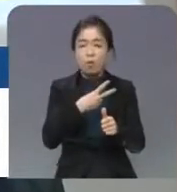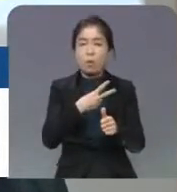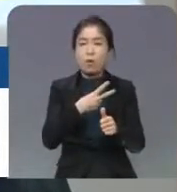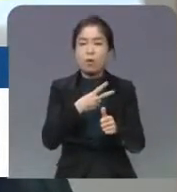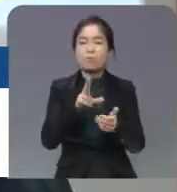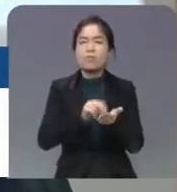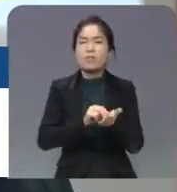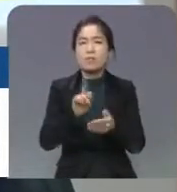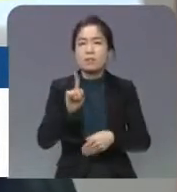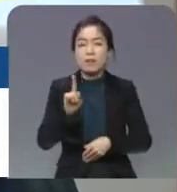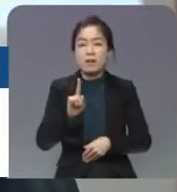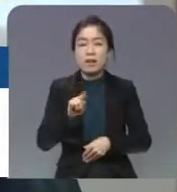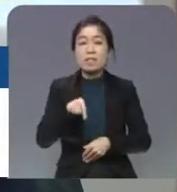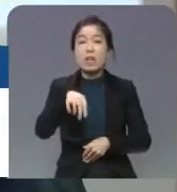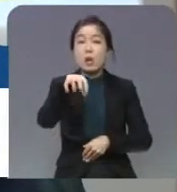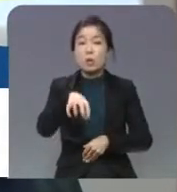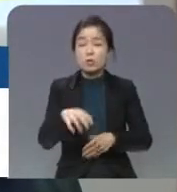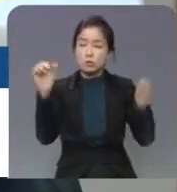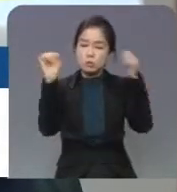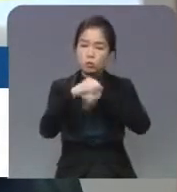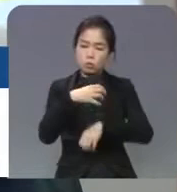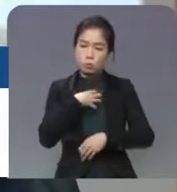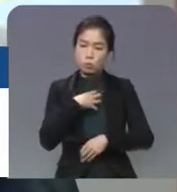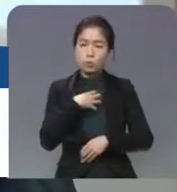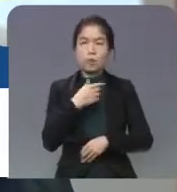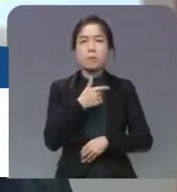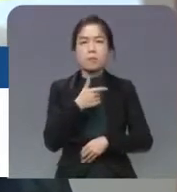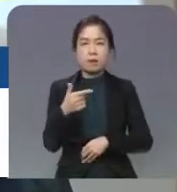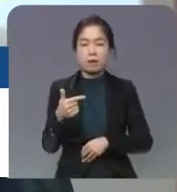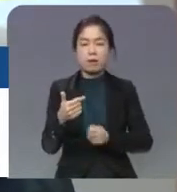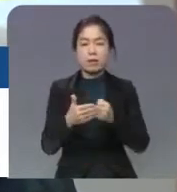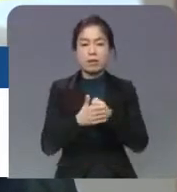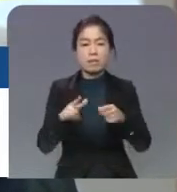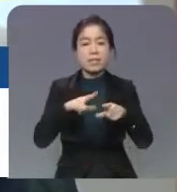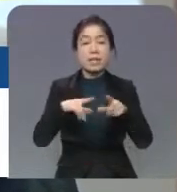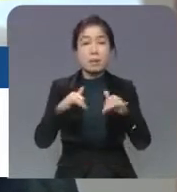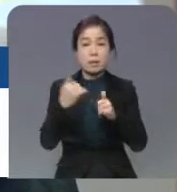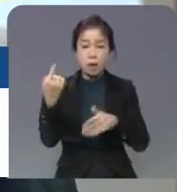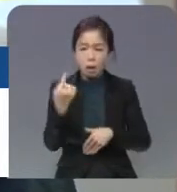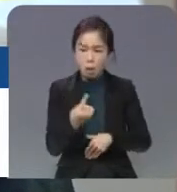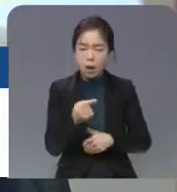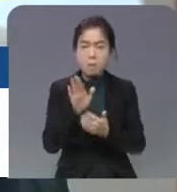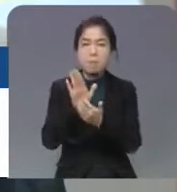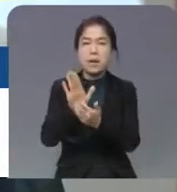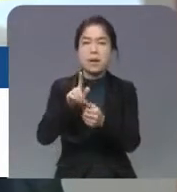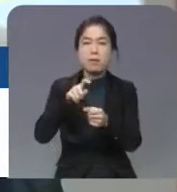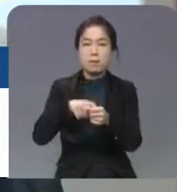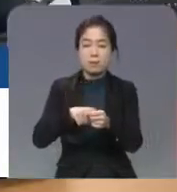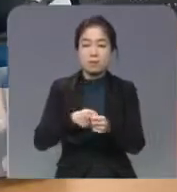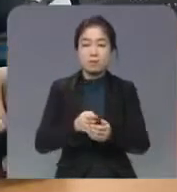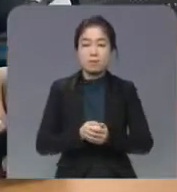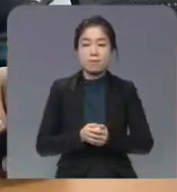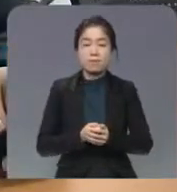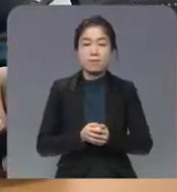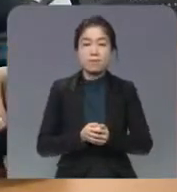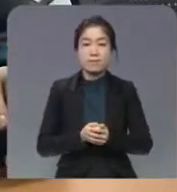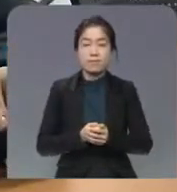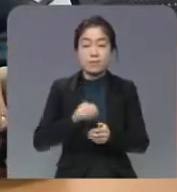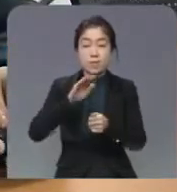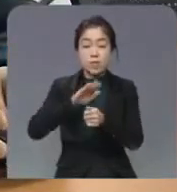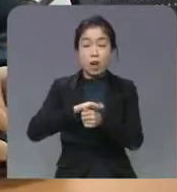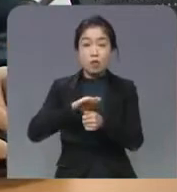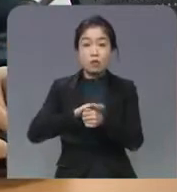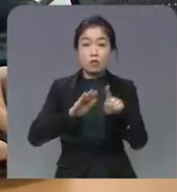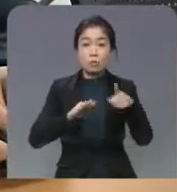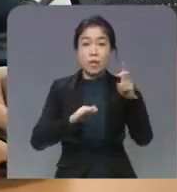하나는요, 저희 현장 자체가 붕괴 위험이 되게 높은 상태입니다. 그래서 일반인들의 접근을 좀 최소화하기 위해서. 경주